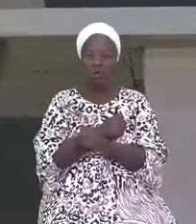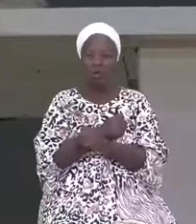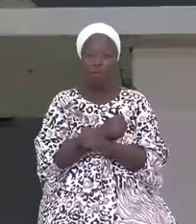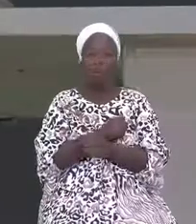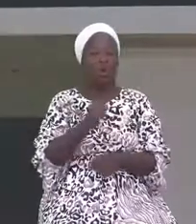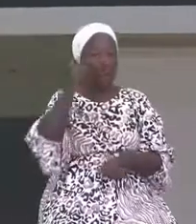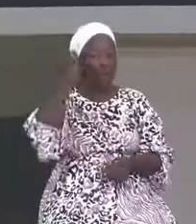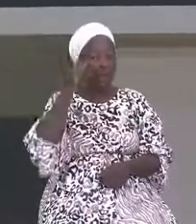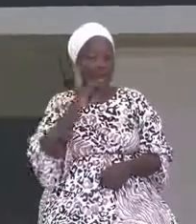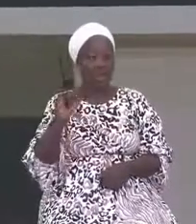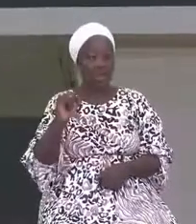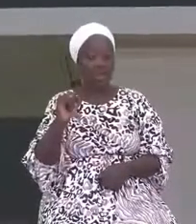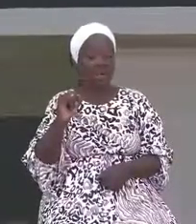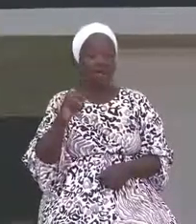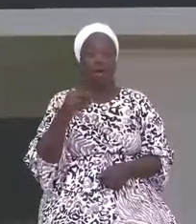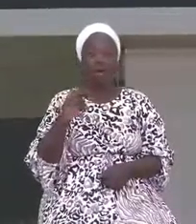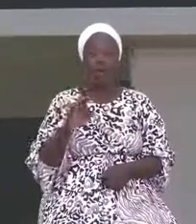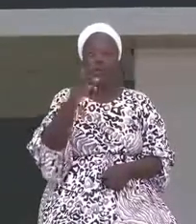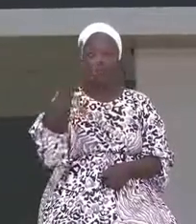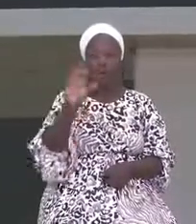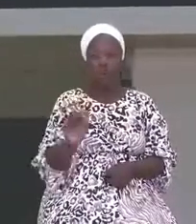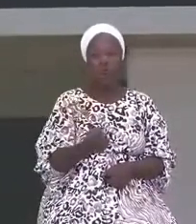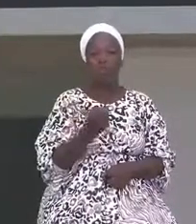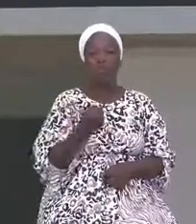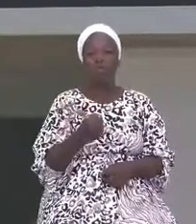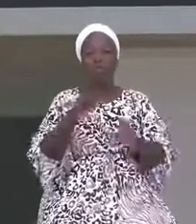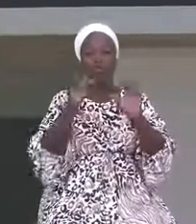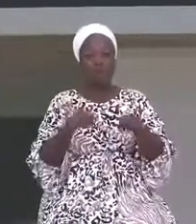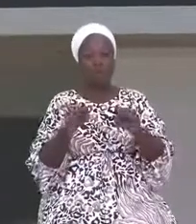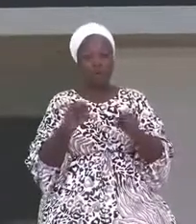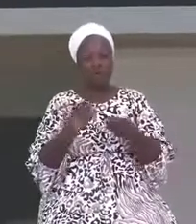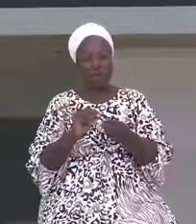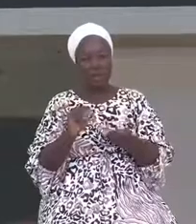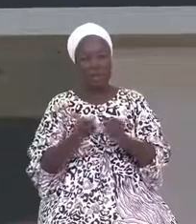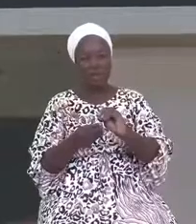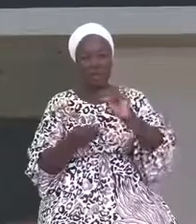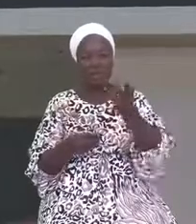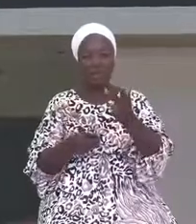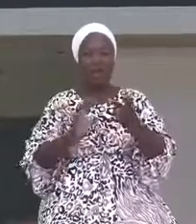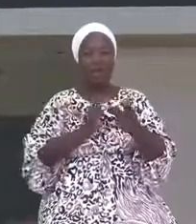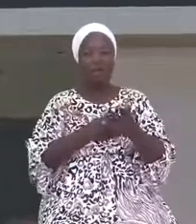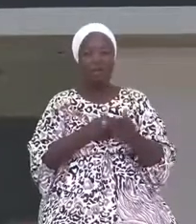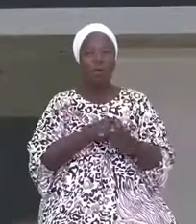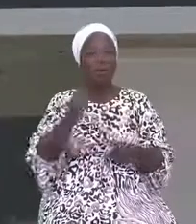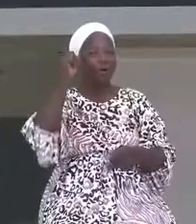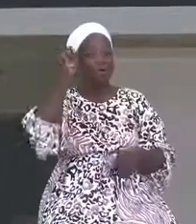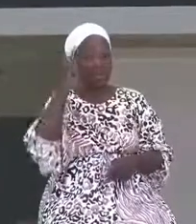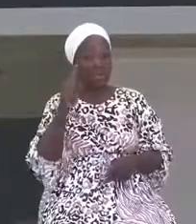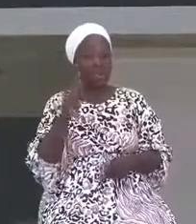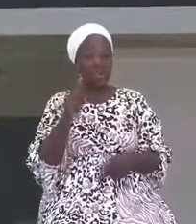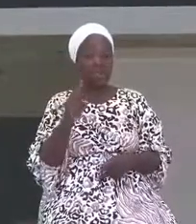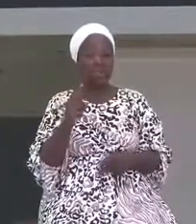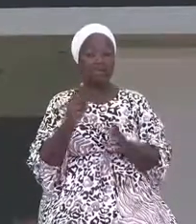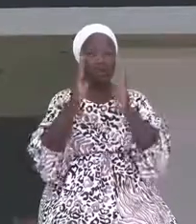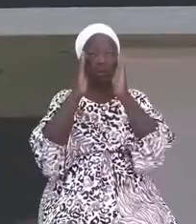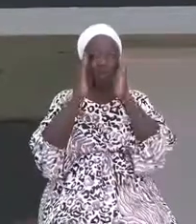délicieuse des possibilités de Dieu. Ensuite, troisième point, notre consécration distincte.